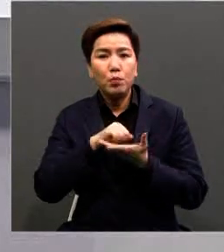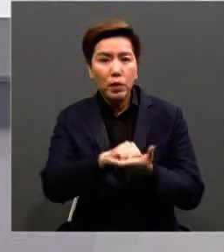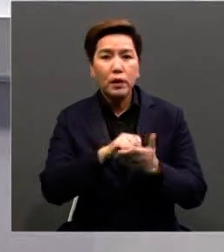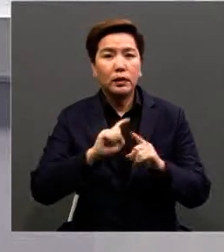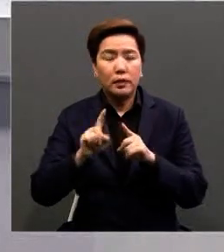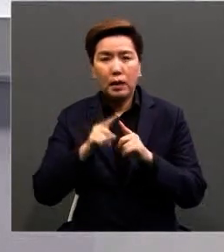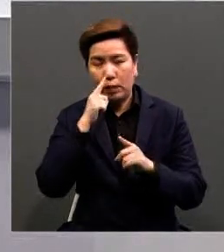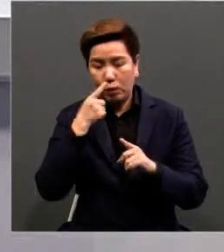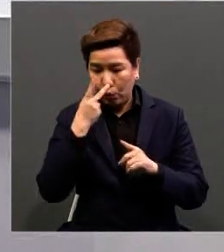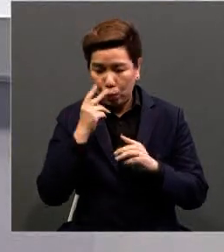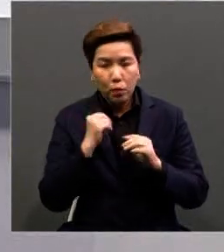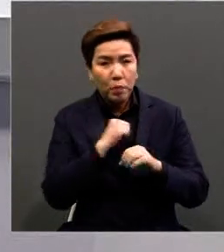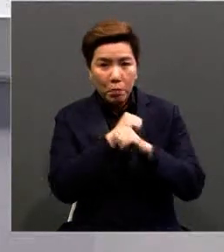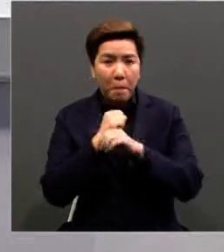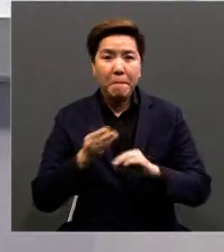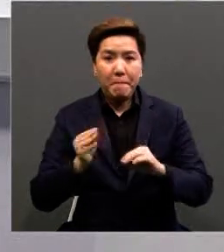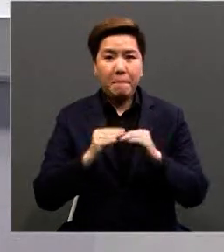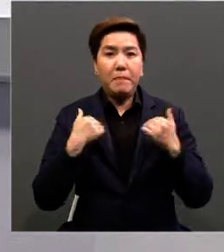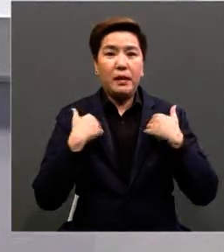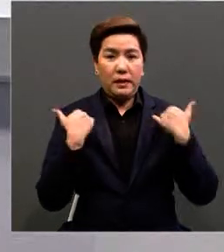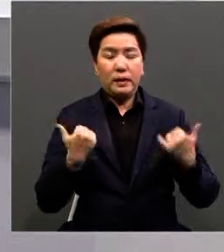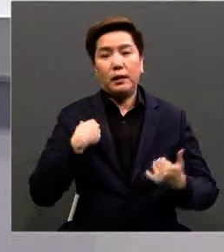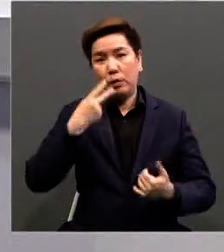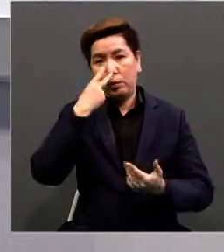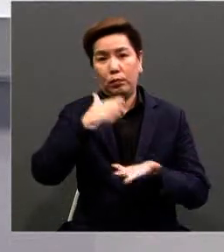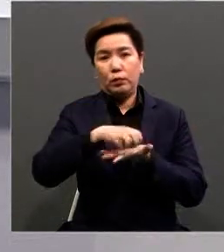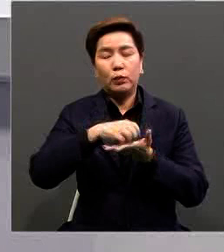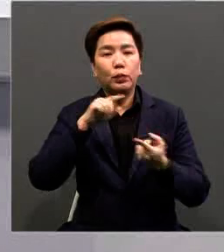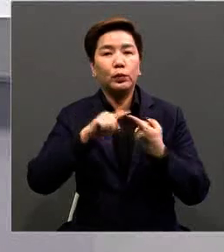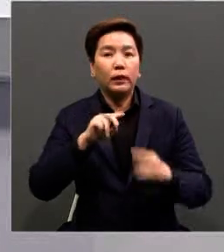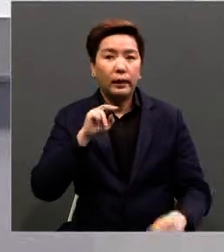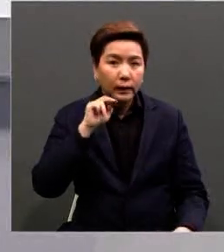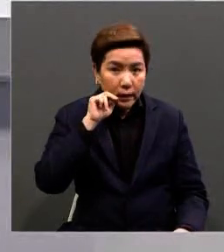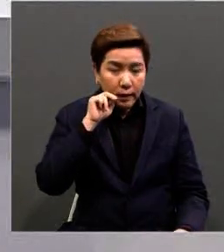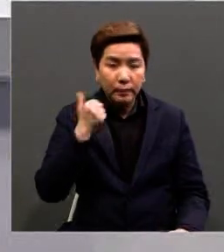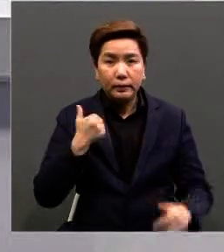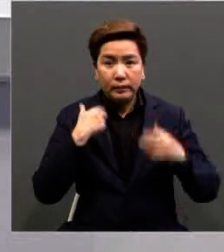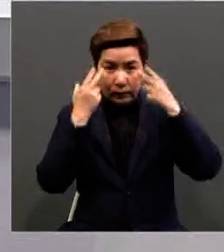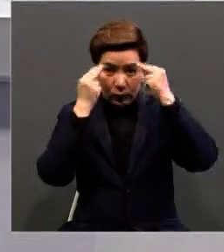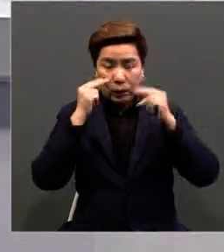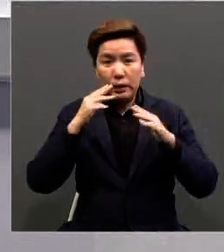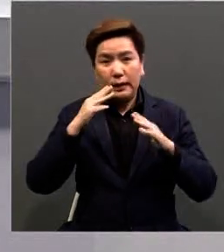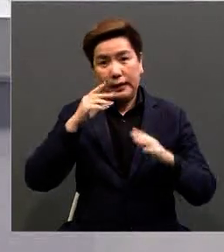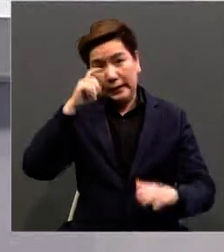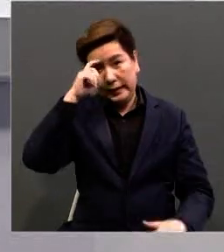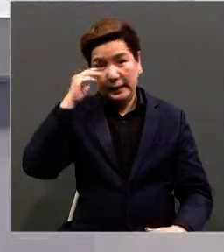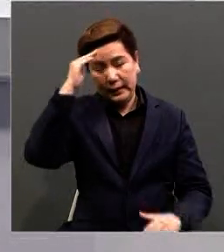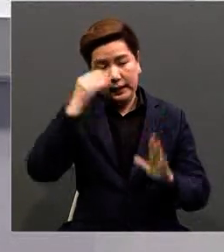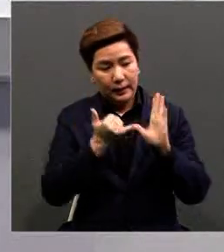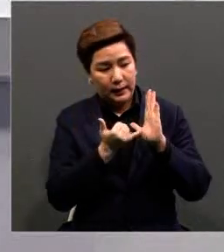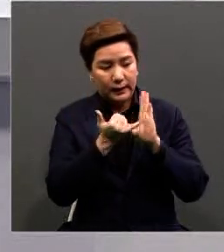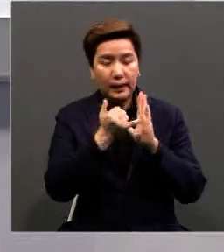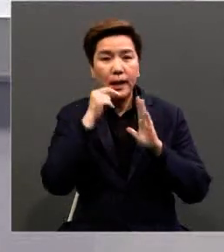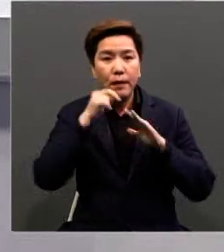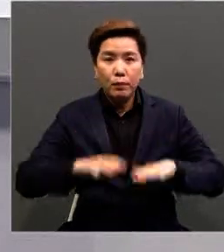อื่นๆกับนักท่องเที่ยวด้วยนะครับเอาละครับไปเริ่มต้นกันที่เรื่องของสถานการณ์น้ำอย่างที่เราเกริ่นกันว่านะครับท่านนายกรัฐมนตรีเนี่ยลงพื้นที่ไปดูเรื่องของสถาน